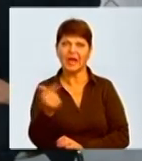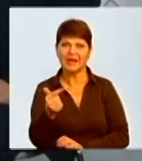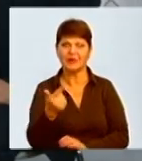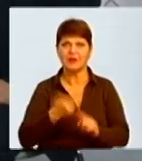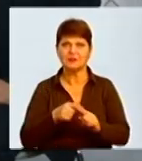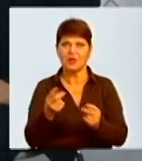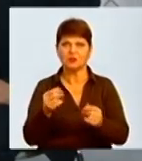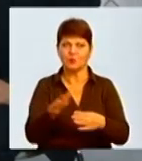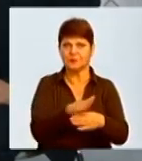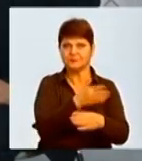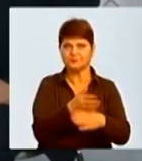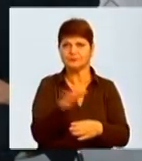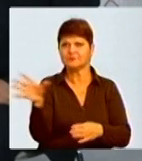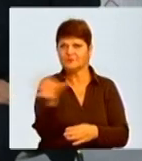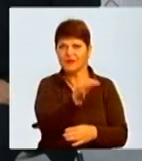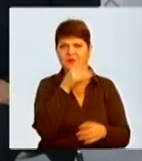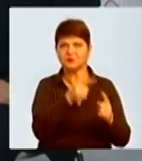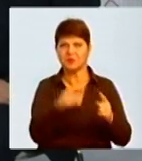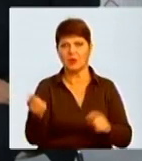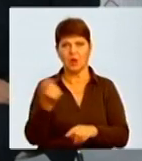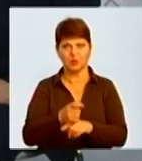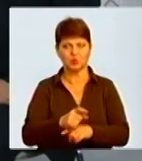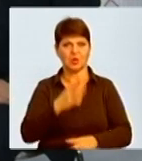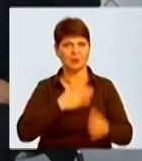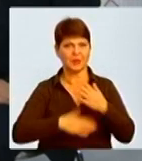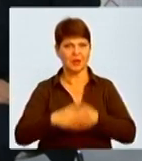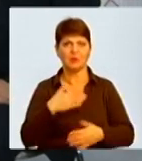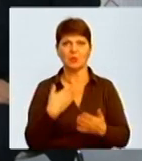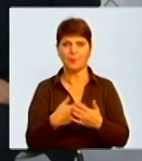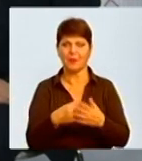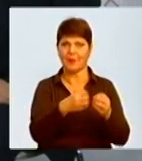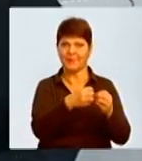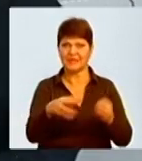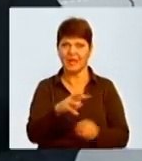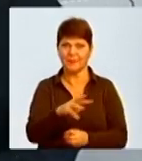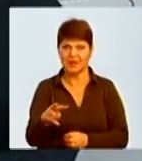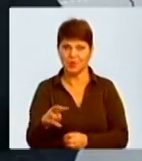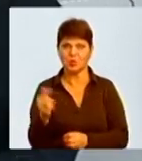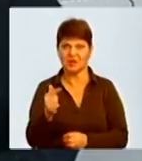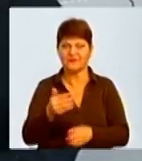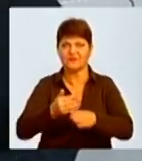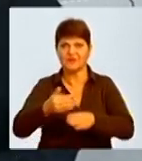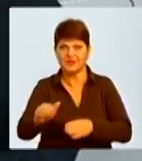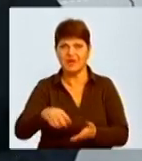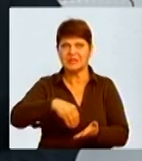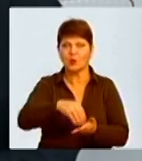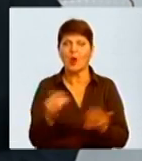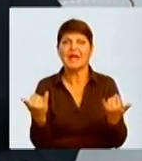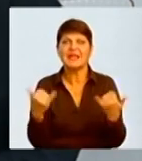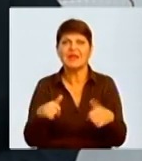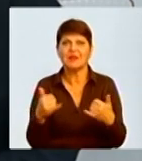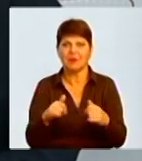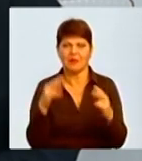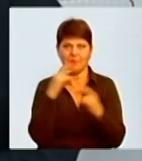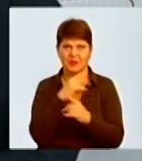весь період. Дуже приємно, що біля 15 мільйонів гривень щорічно виділяється на закупку хіміопрепаратів, саме